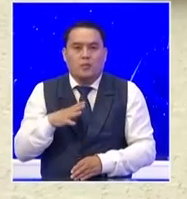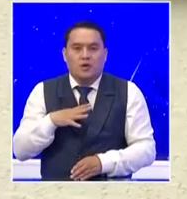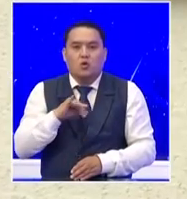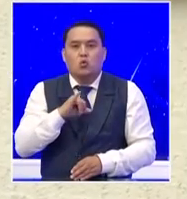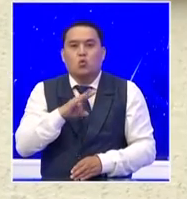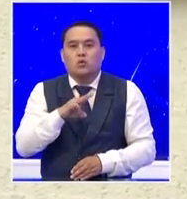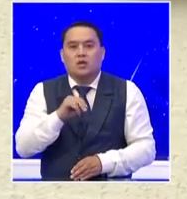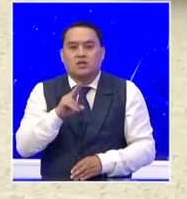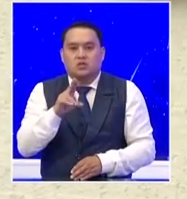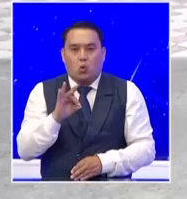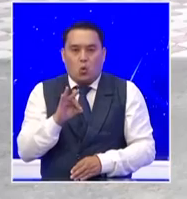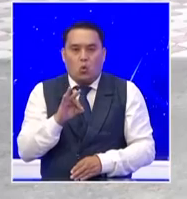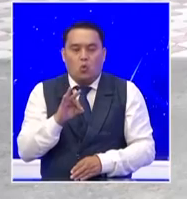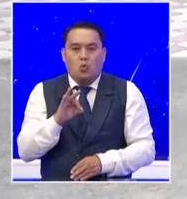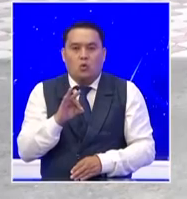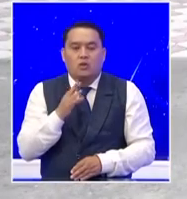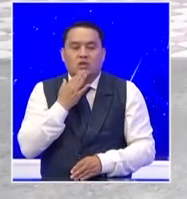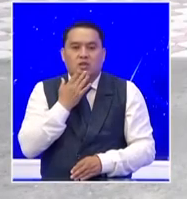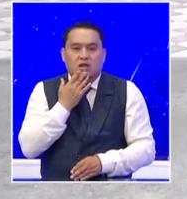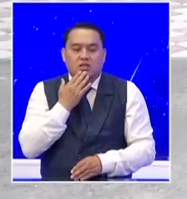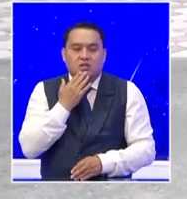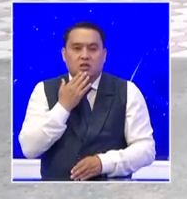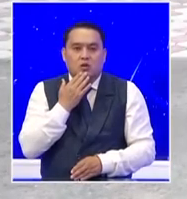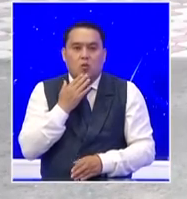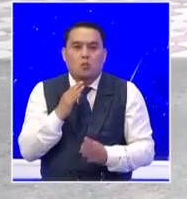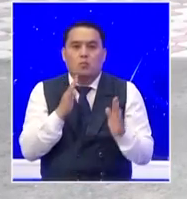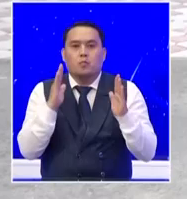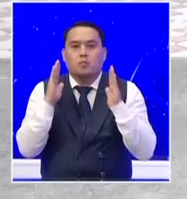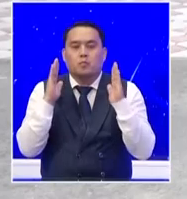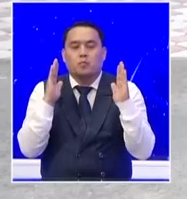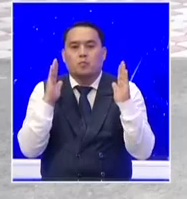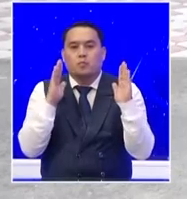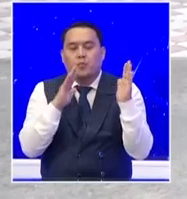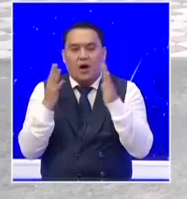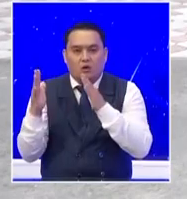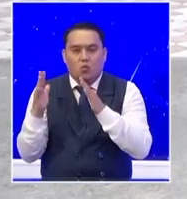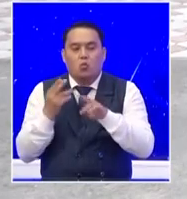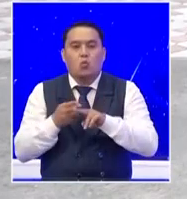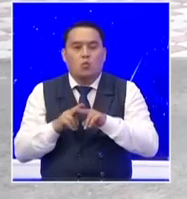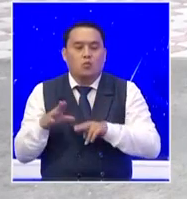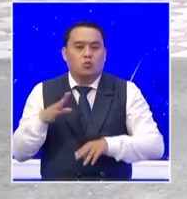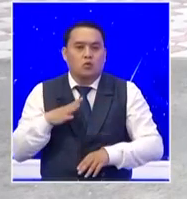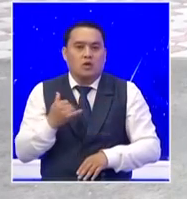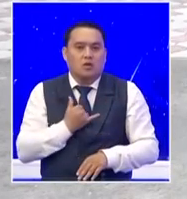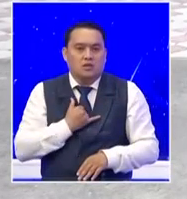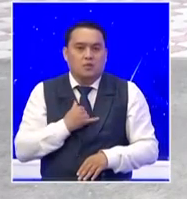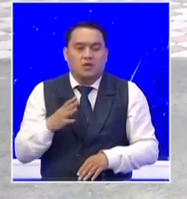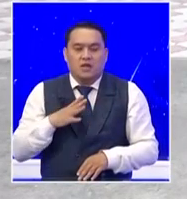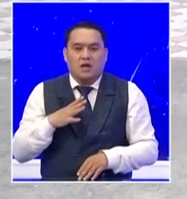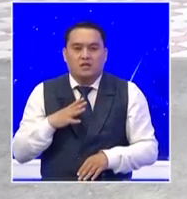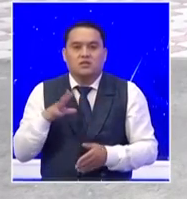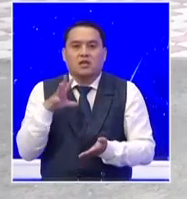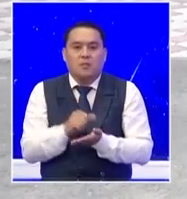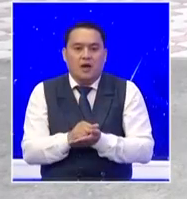ЮНЕСКО по марш парков, который международная акция. Мы практически постоянно